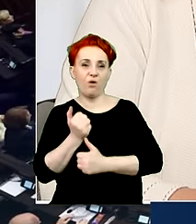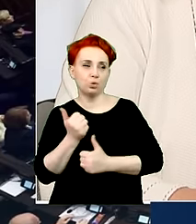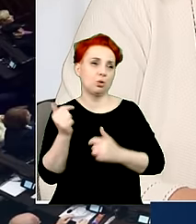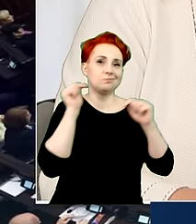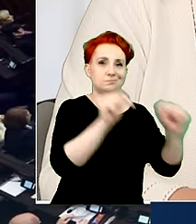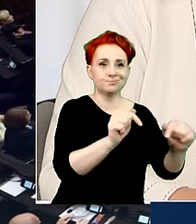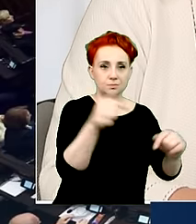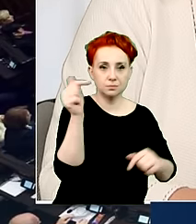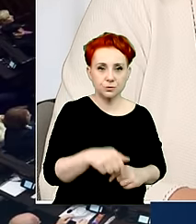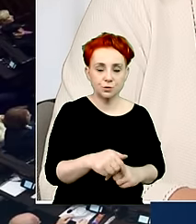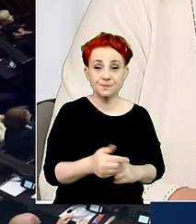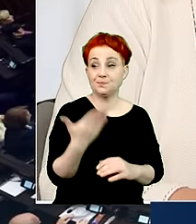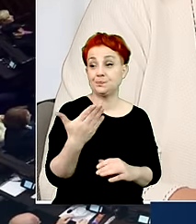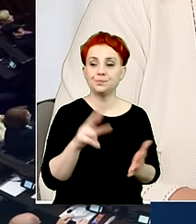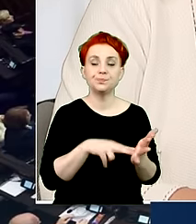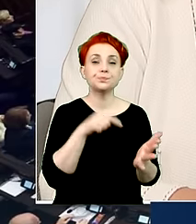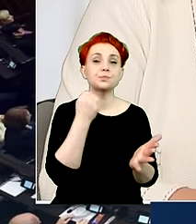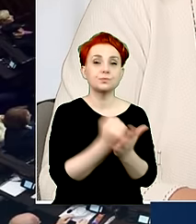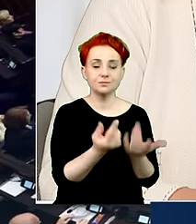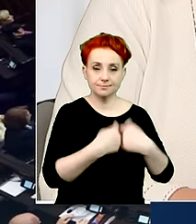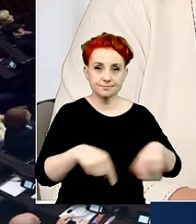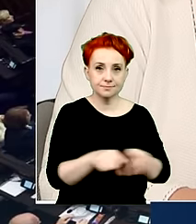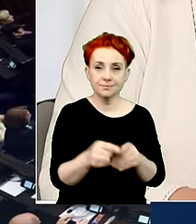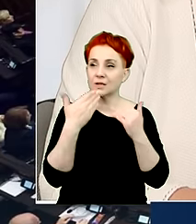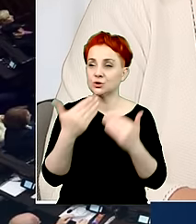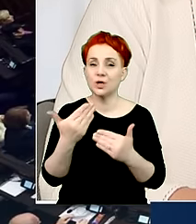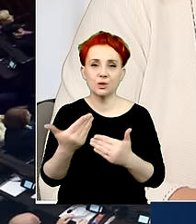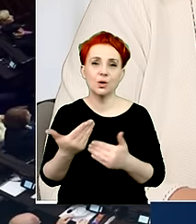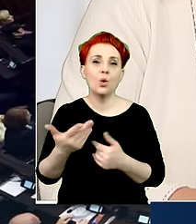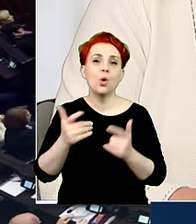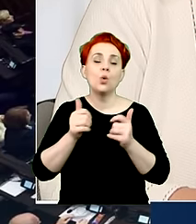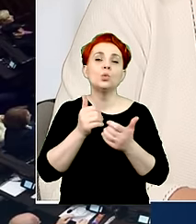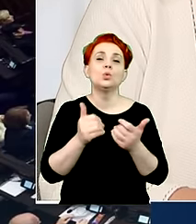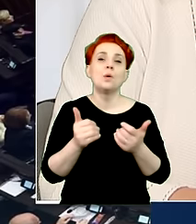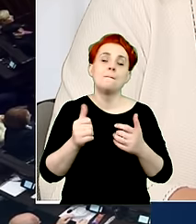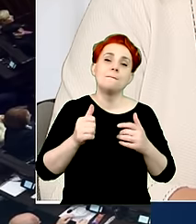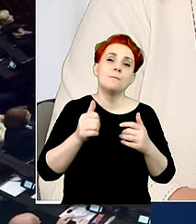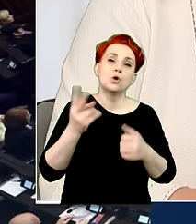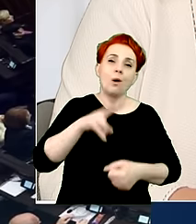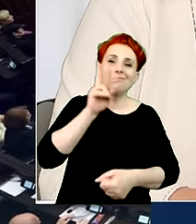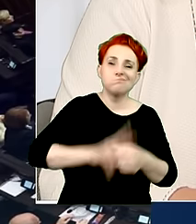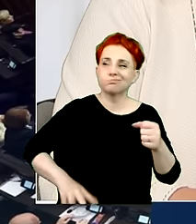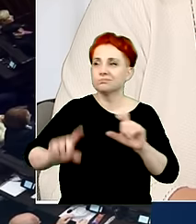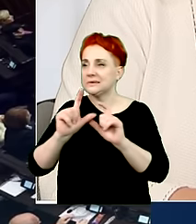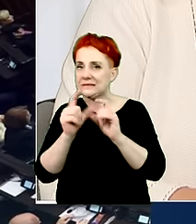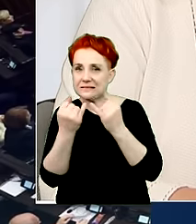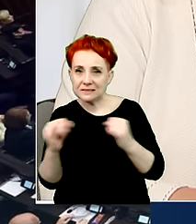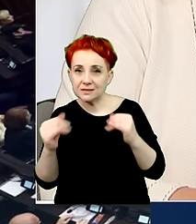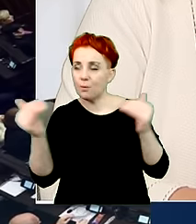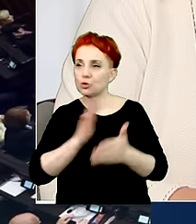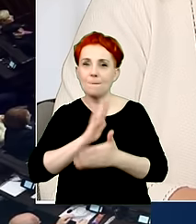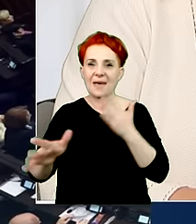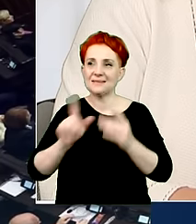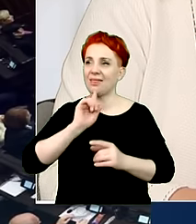gdzie ostatnio weszła w życie ustawa, która pozwala służbom mundurowym bez żadnego nakazu dokonać rewizji, dokonać przeszukania, bez